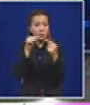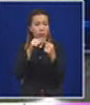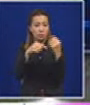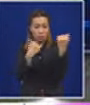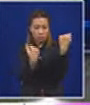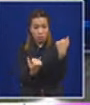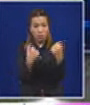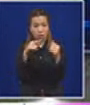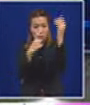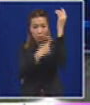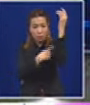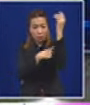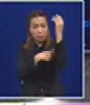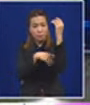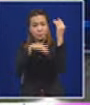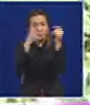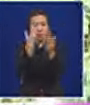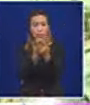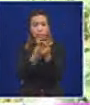จากยางพาราตกต่ำค่ะ